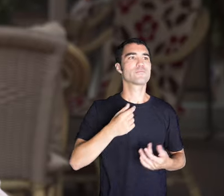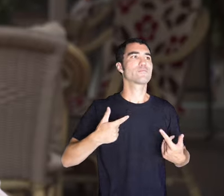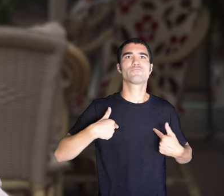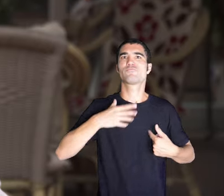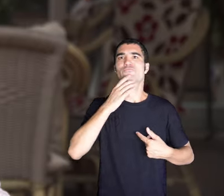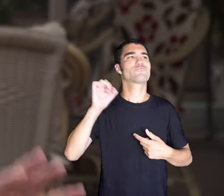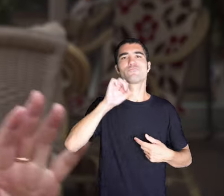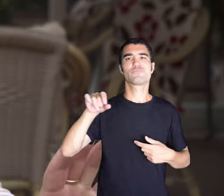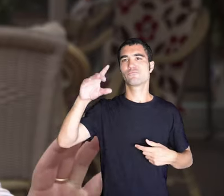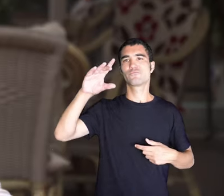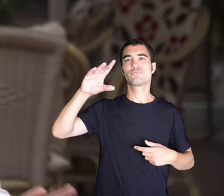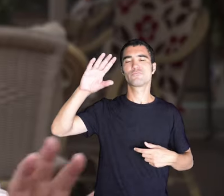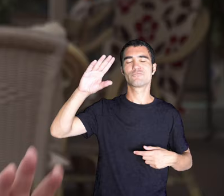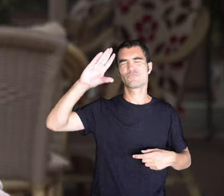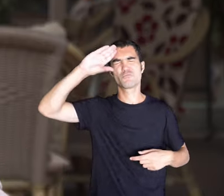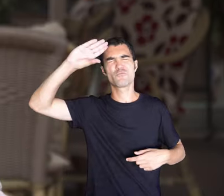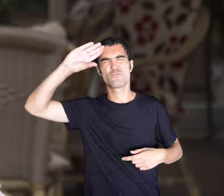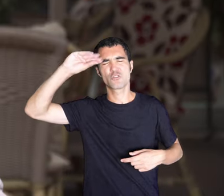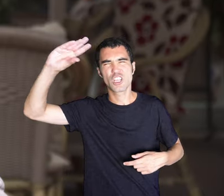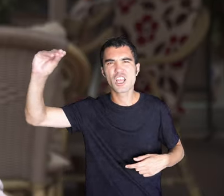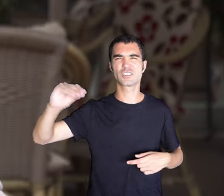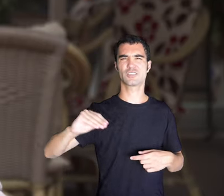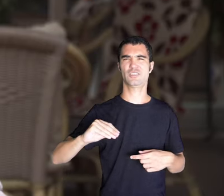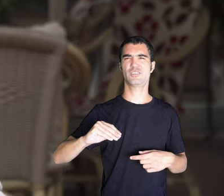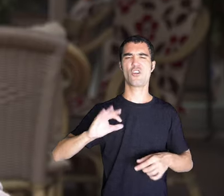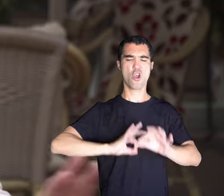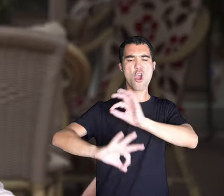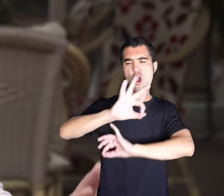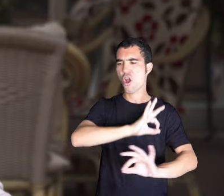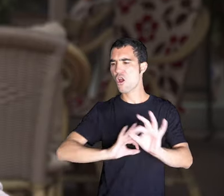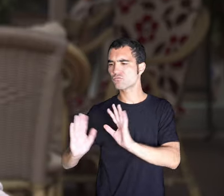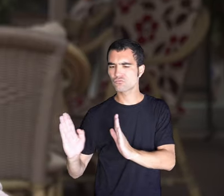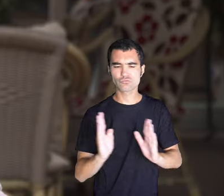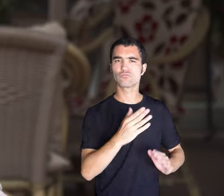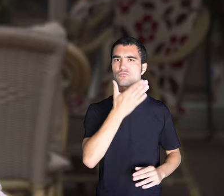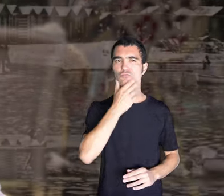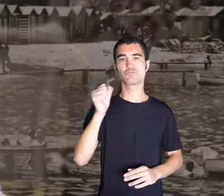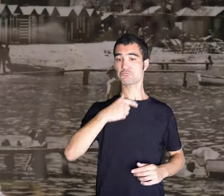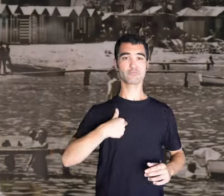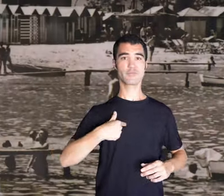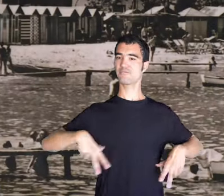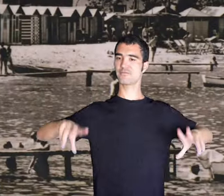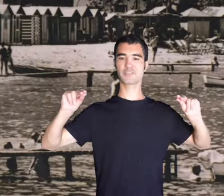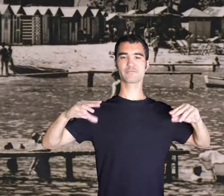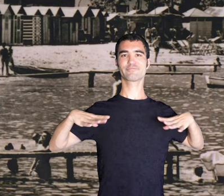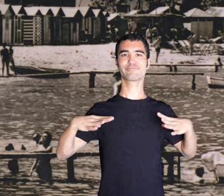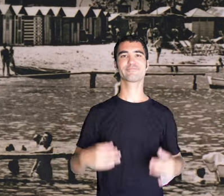muy inteligente y muy bien organizada, y ya está, ahora no me ocupo de nada.